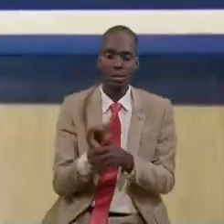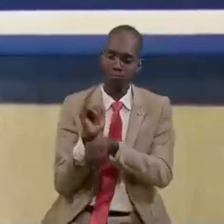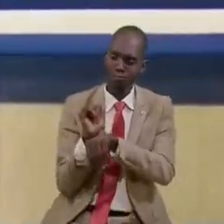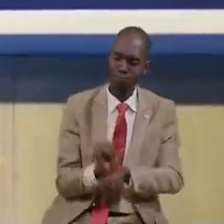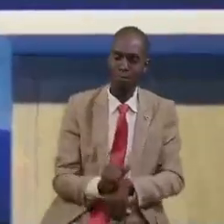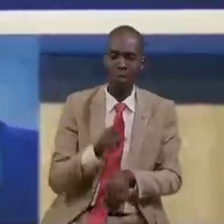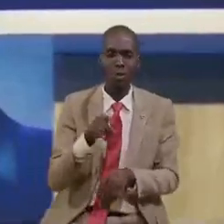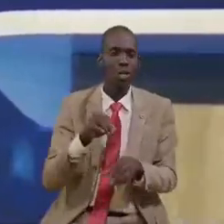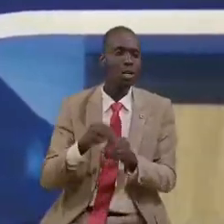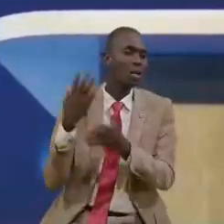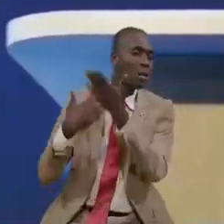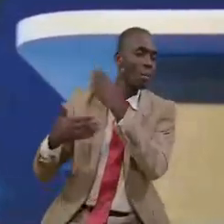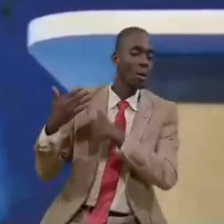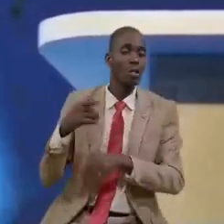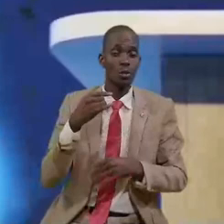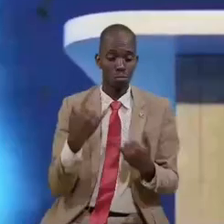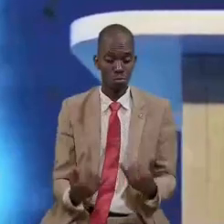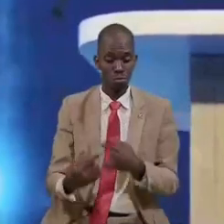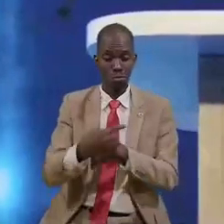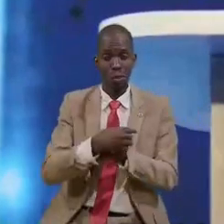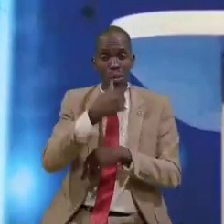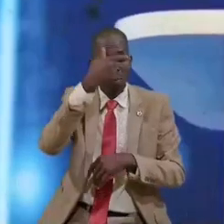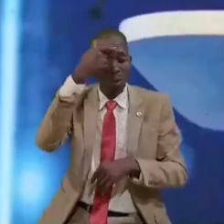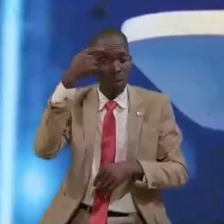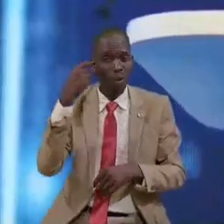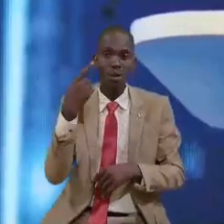qui vous a immobilisé dans le passé, parce qu'aujourd'hui,